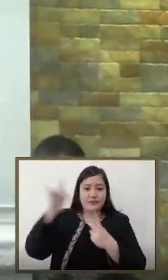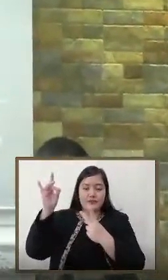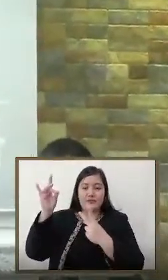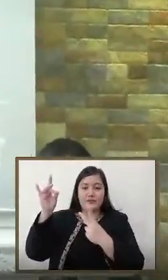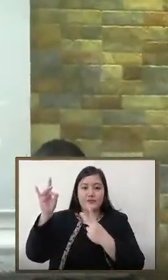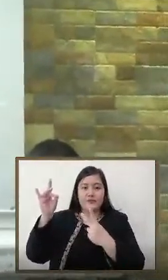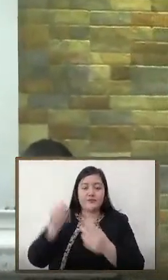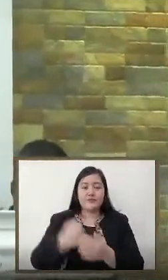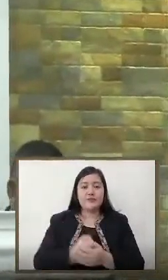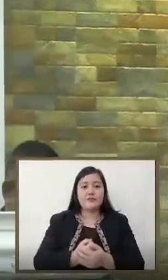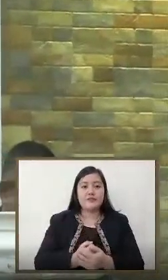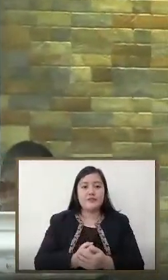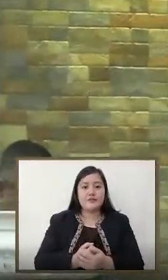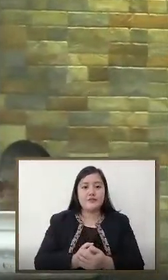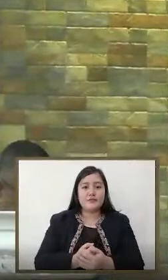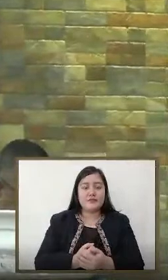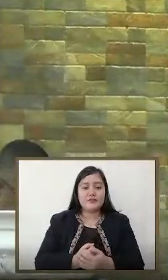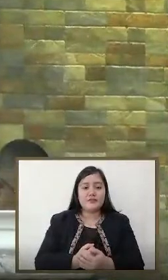Diyos.